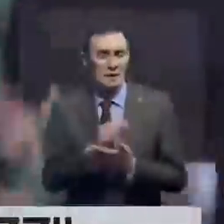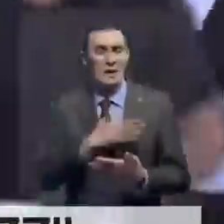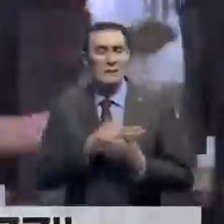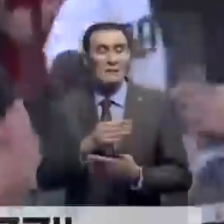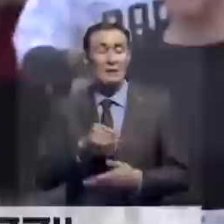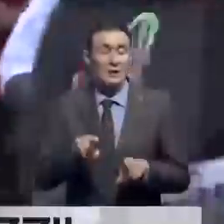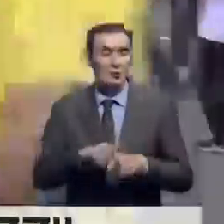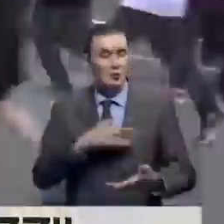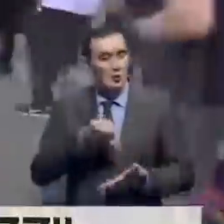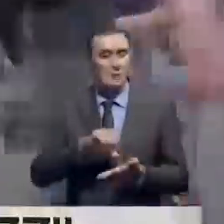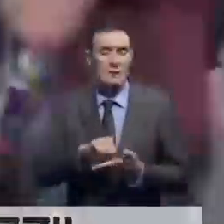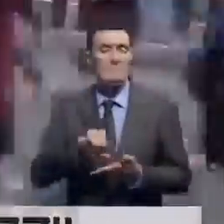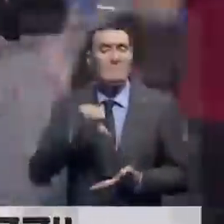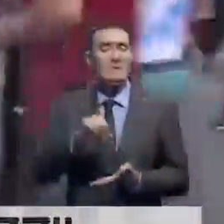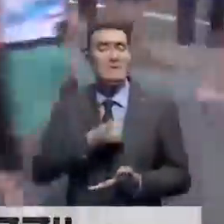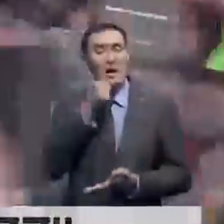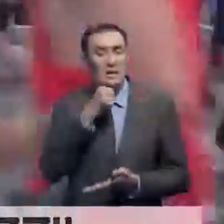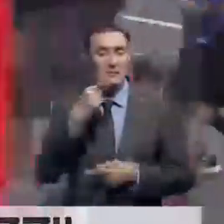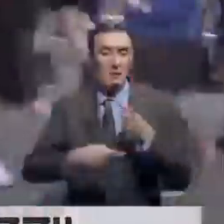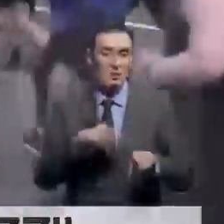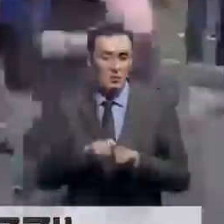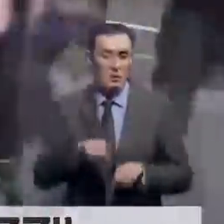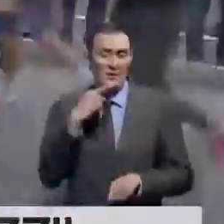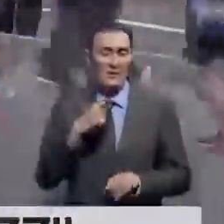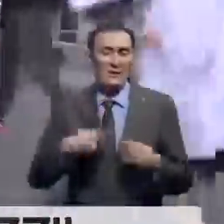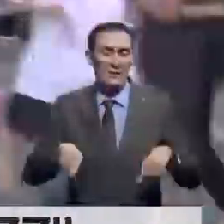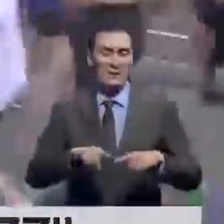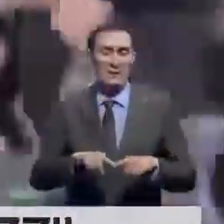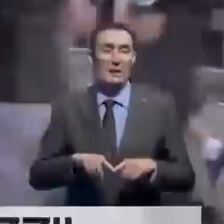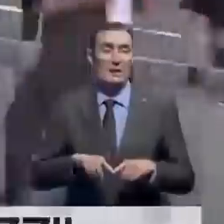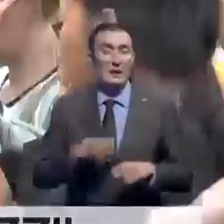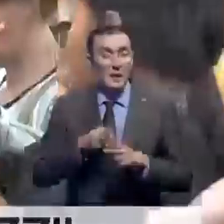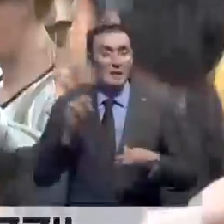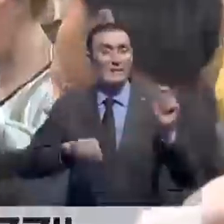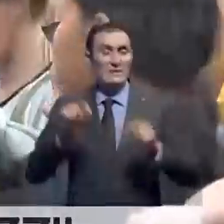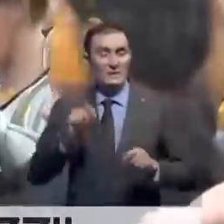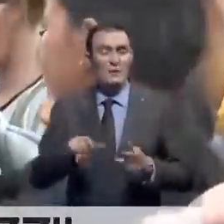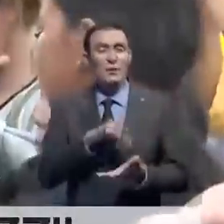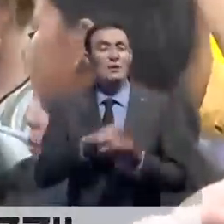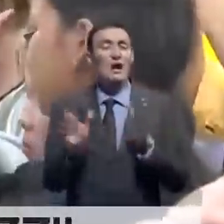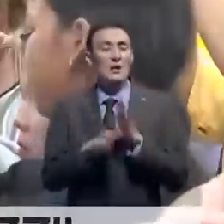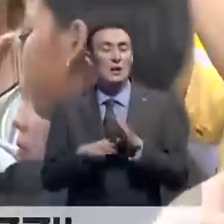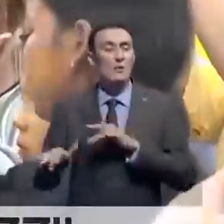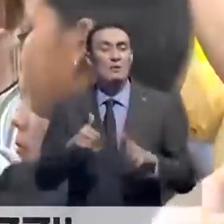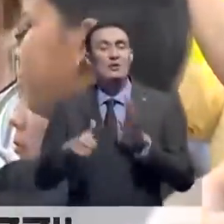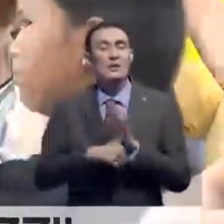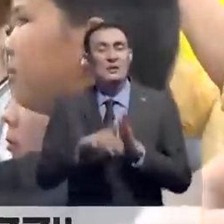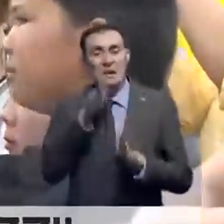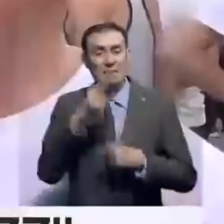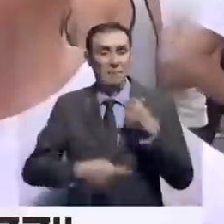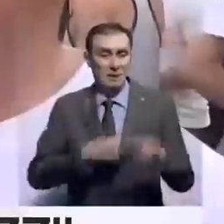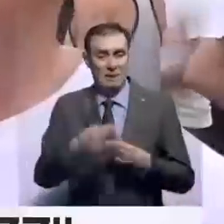активна в марафоне участвуют и представители старшего поколения говорят организаторы этот фестиваль проводит уже шестой год